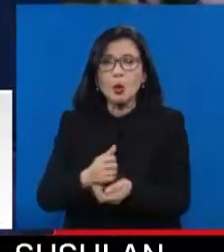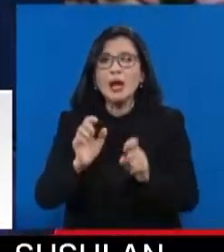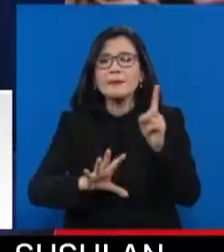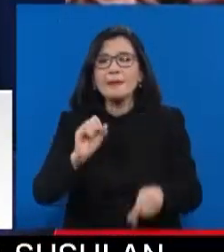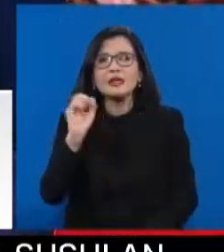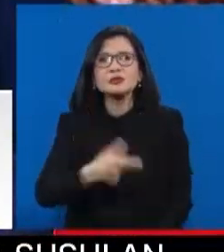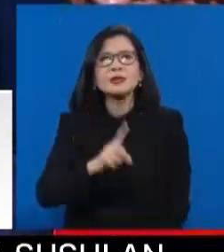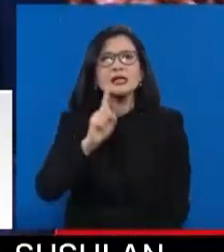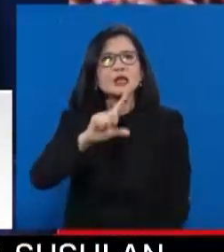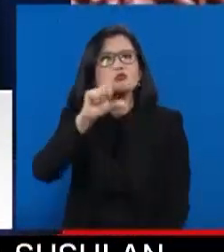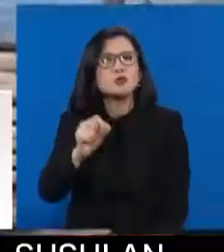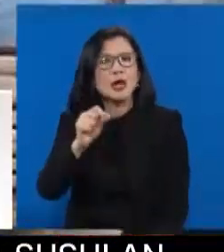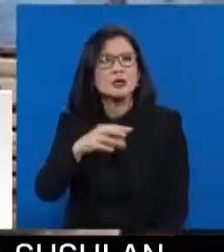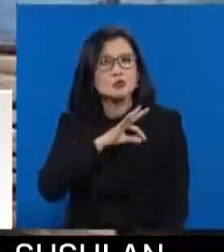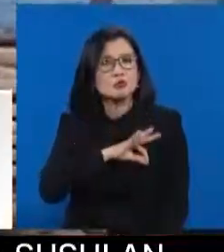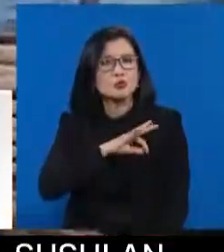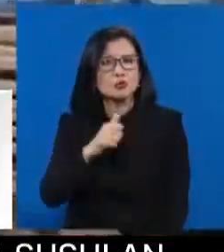rupiah per bulan.